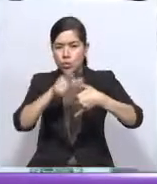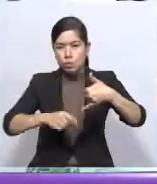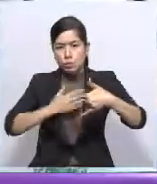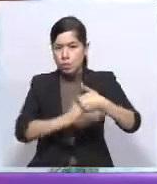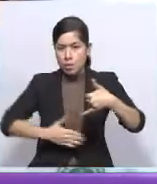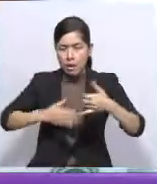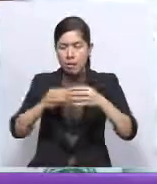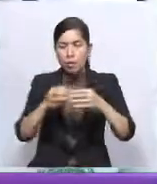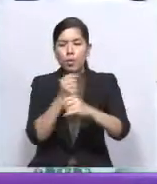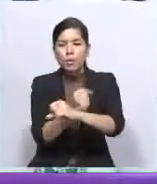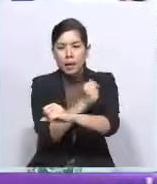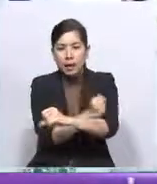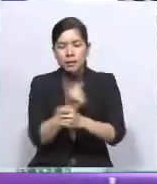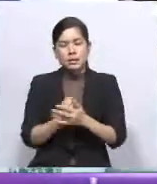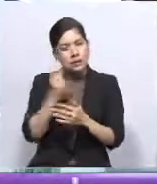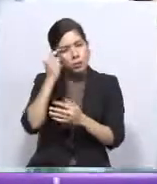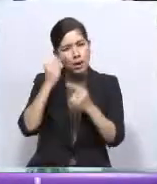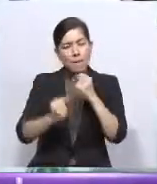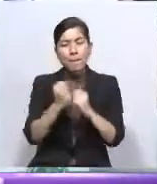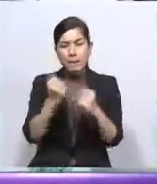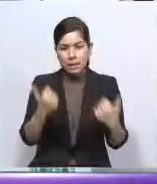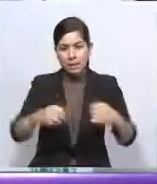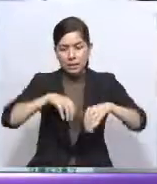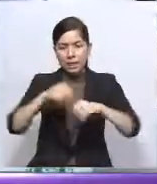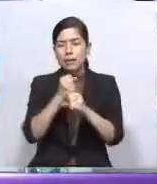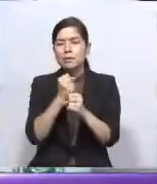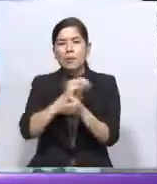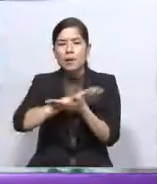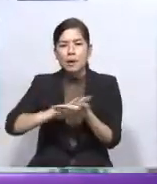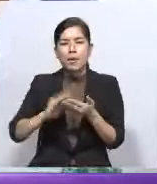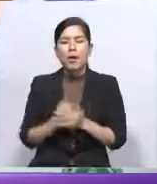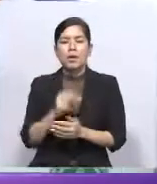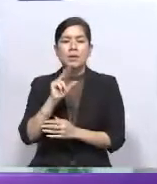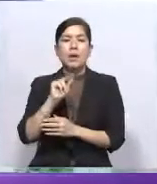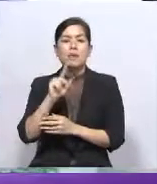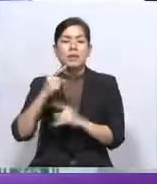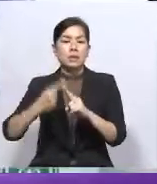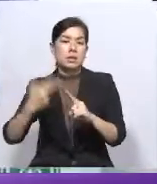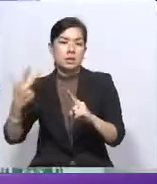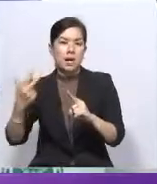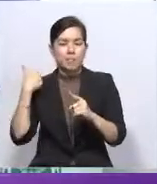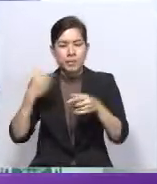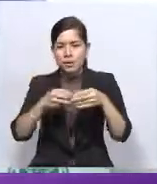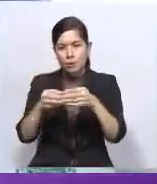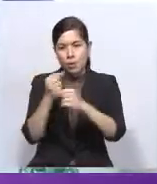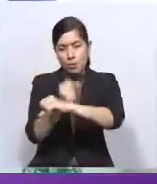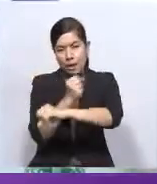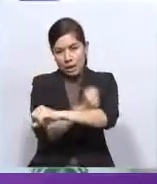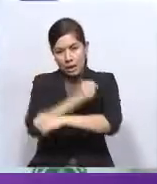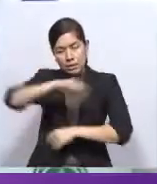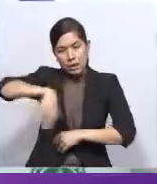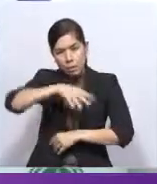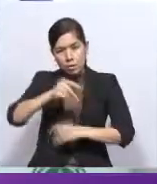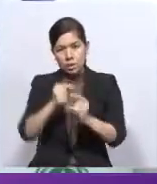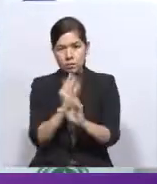จะให้เสร็จสิ้นภายในวันที่31มีนาคมประมาณการว่ามีแรงงานต่างด้าวทั้งหมดที่จะมาเข้ารับ